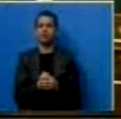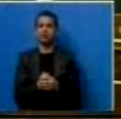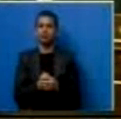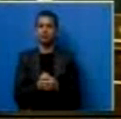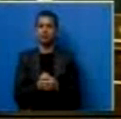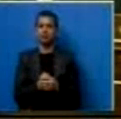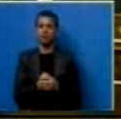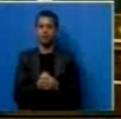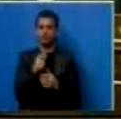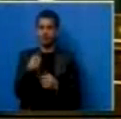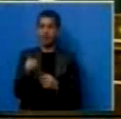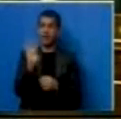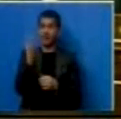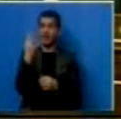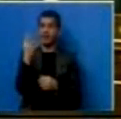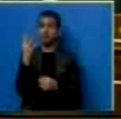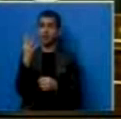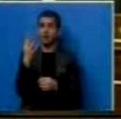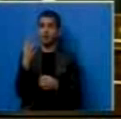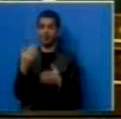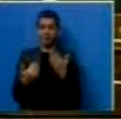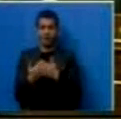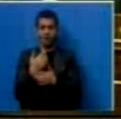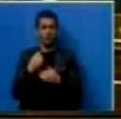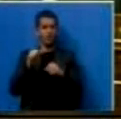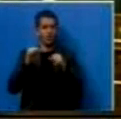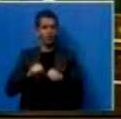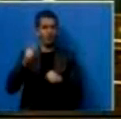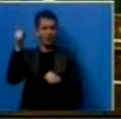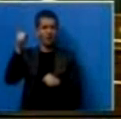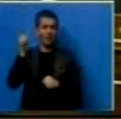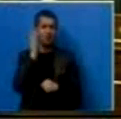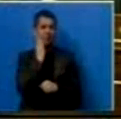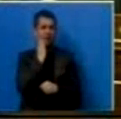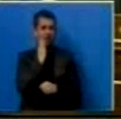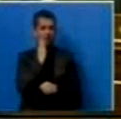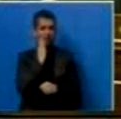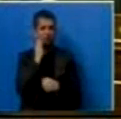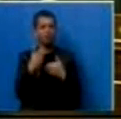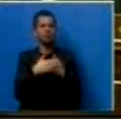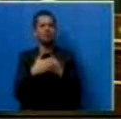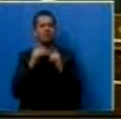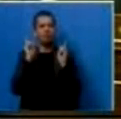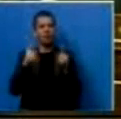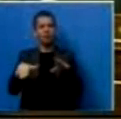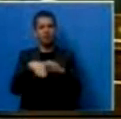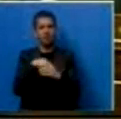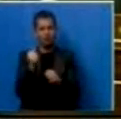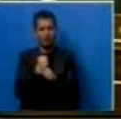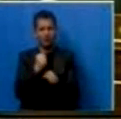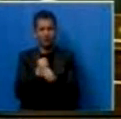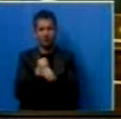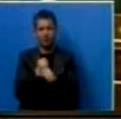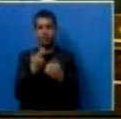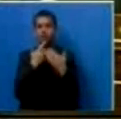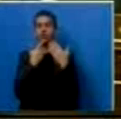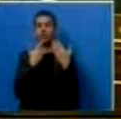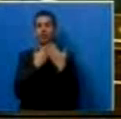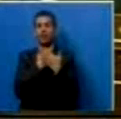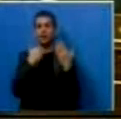logjik, me 14 dikastere qeverisë në Shtetet e Bashkuara, dikun duhet të punësoheshin